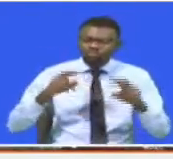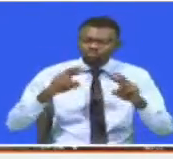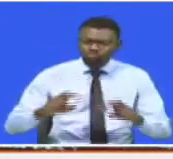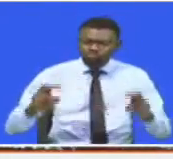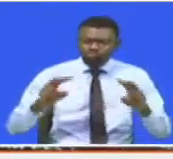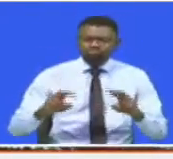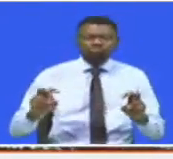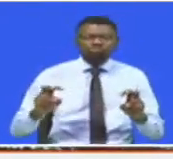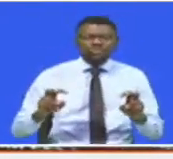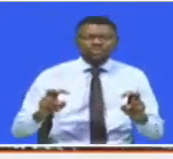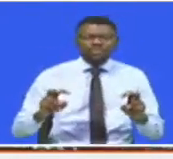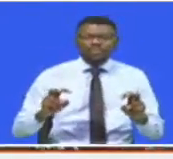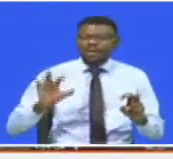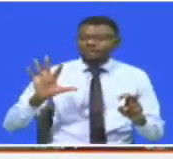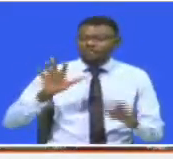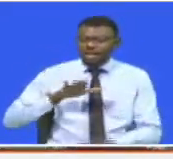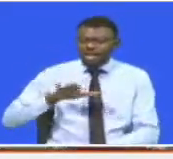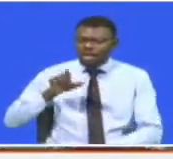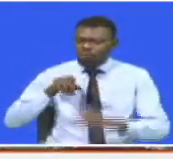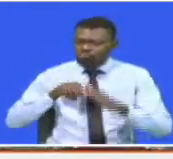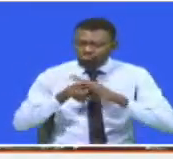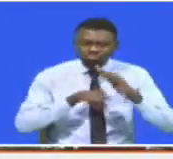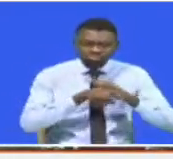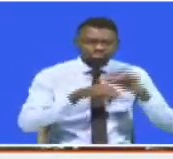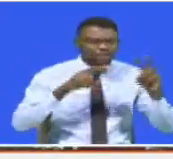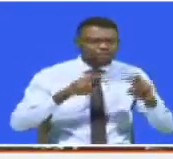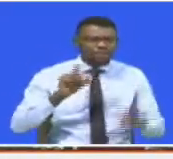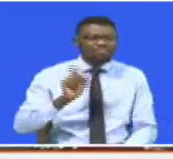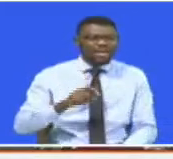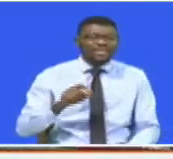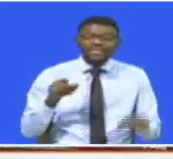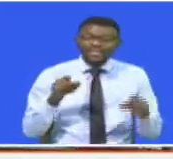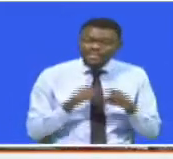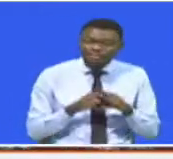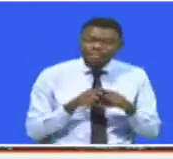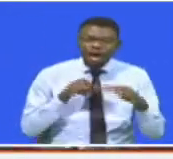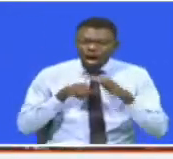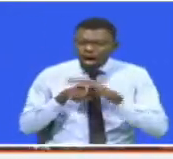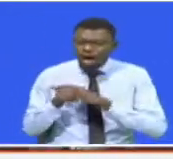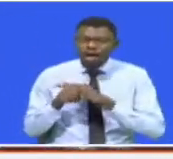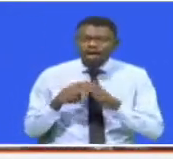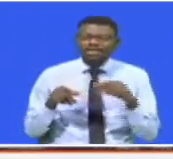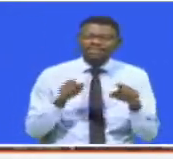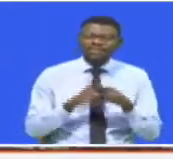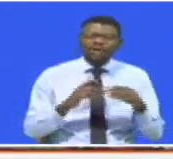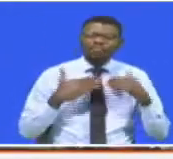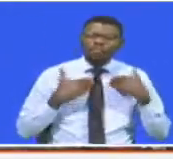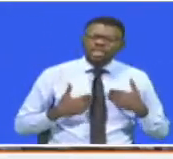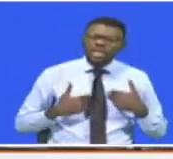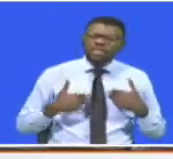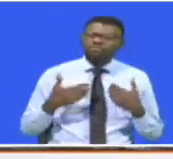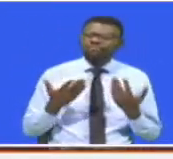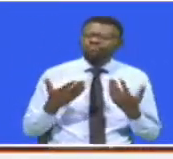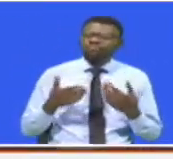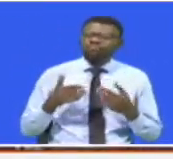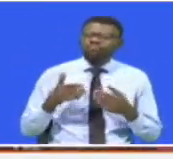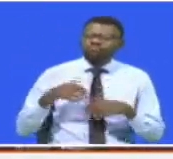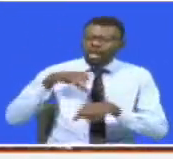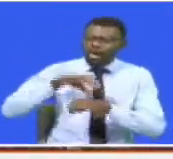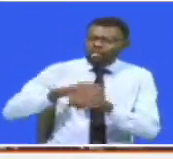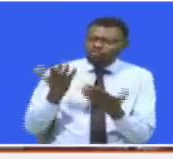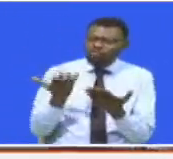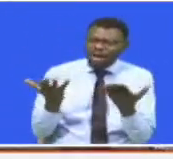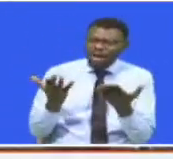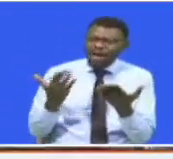attend. Even from here now, we are moving to another scene. And also where the body was recovered, we are moving to